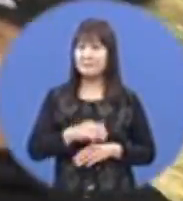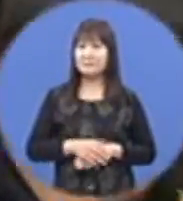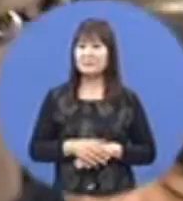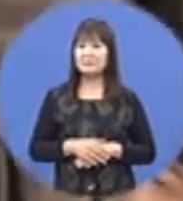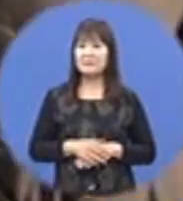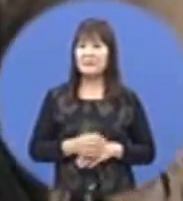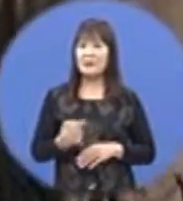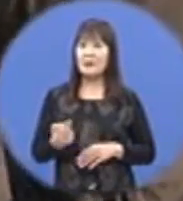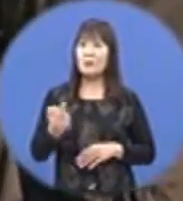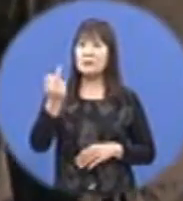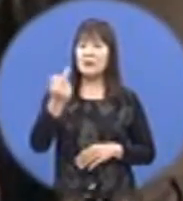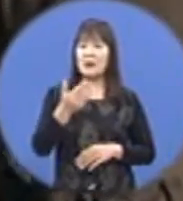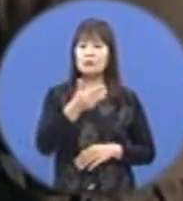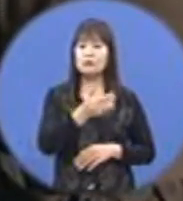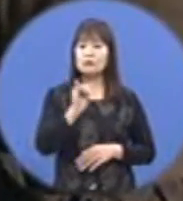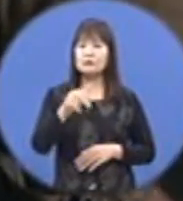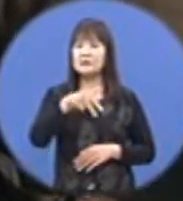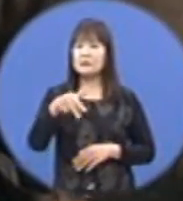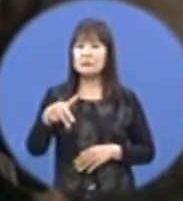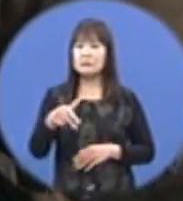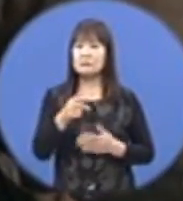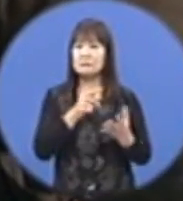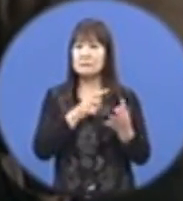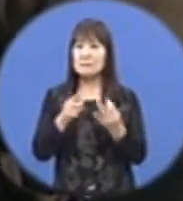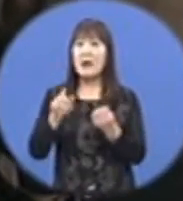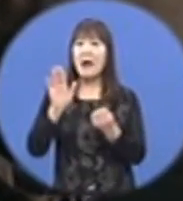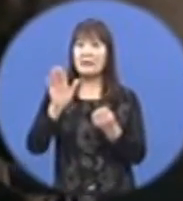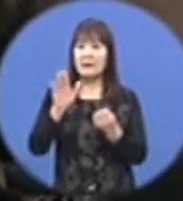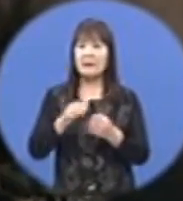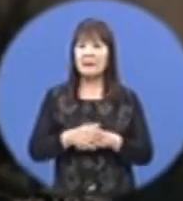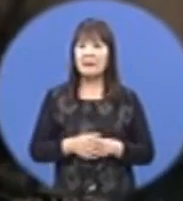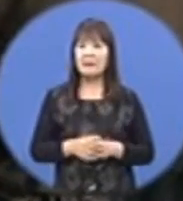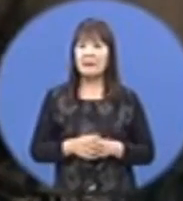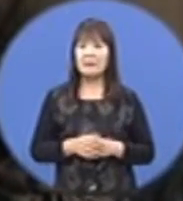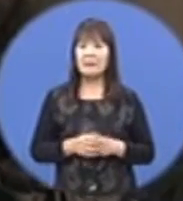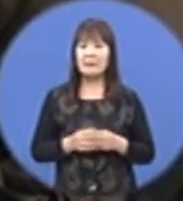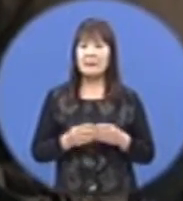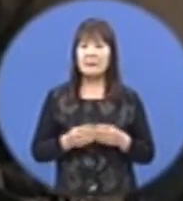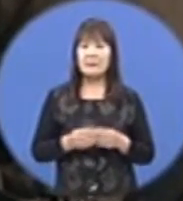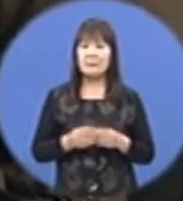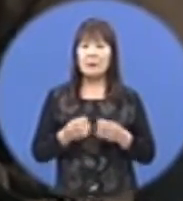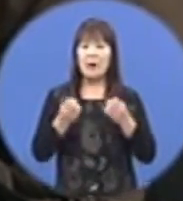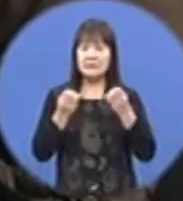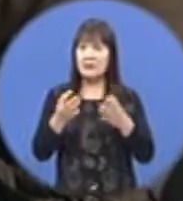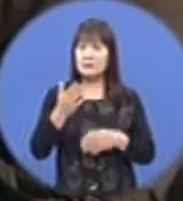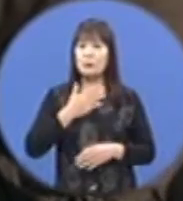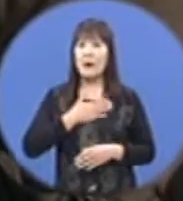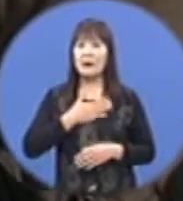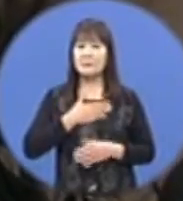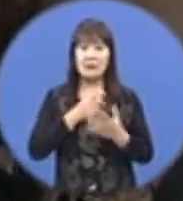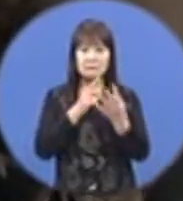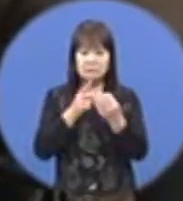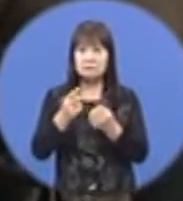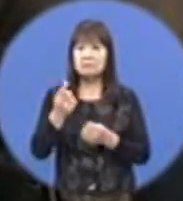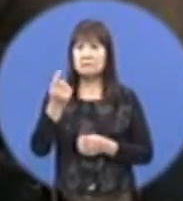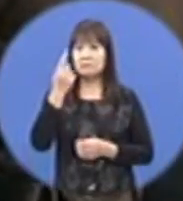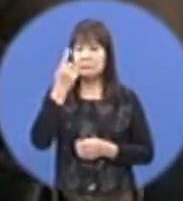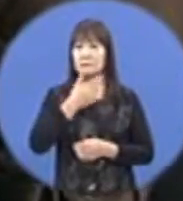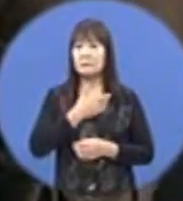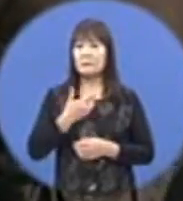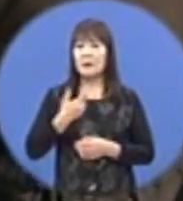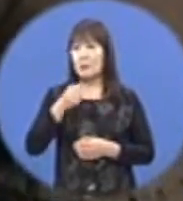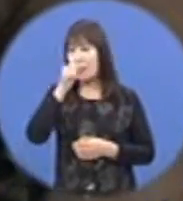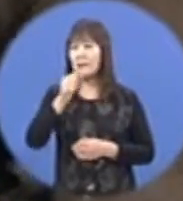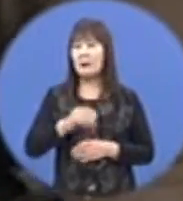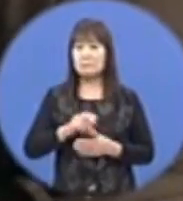ちゃんどうやった。 クイズとかいっぱいあって、なんか新しく知れたこともあって、とても楽しかった、 何一番